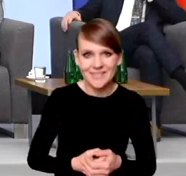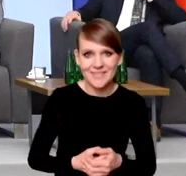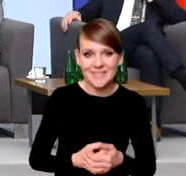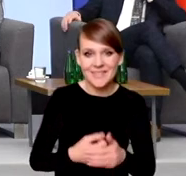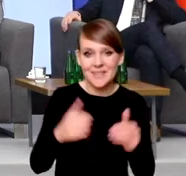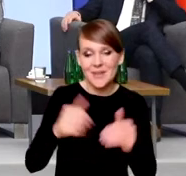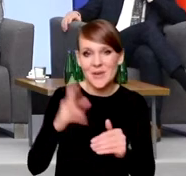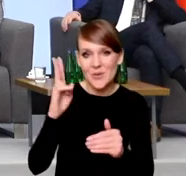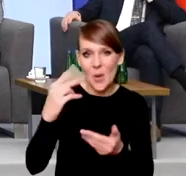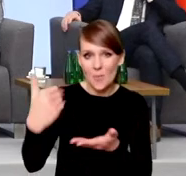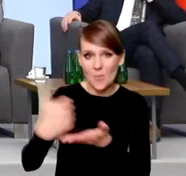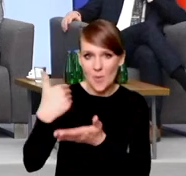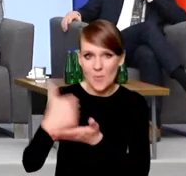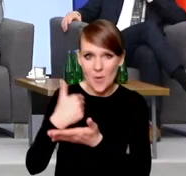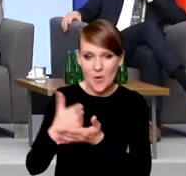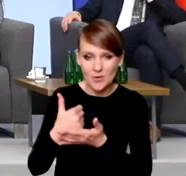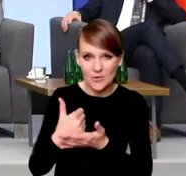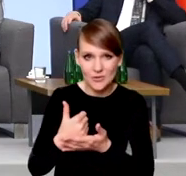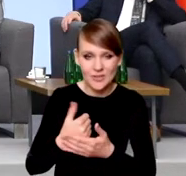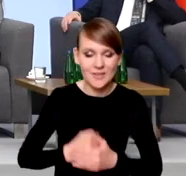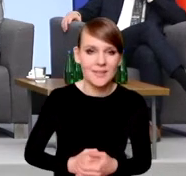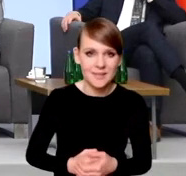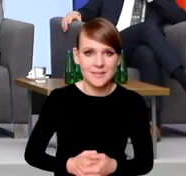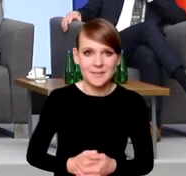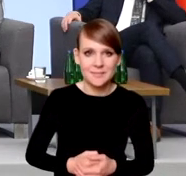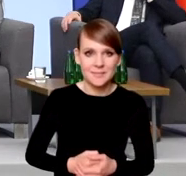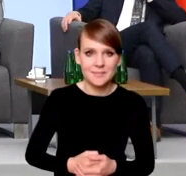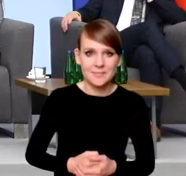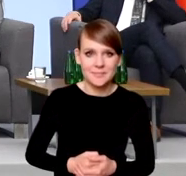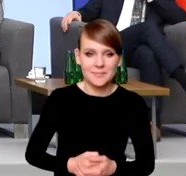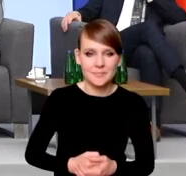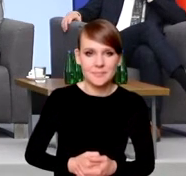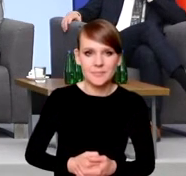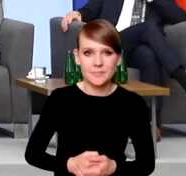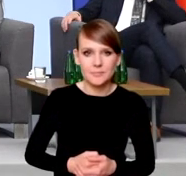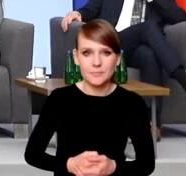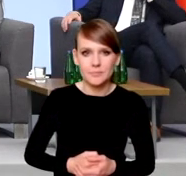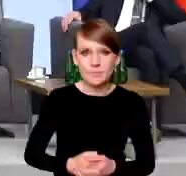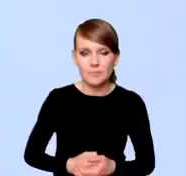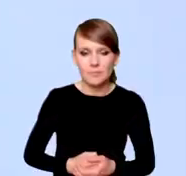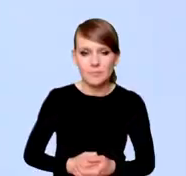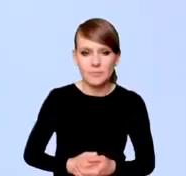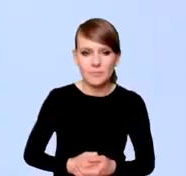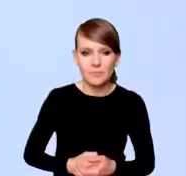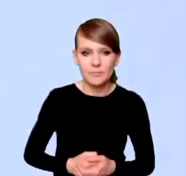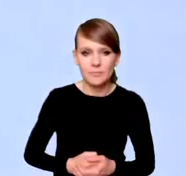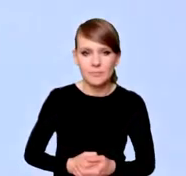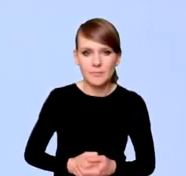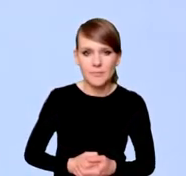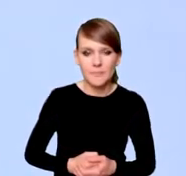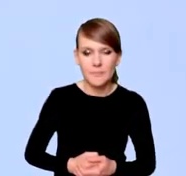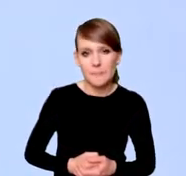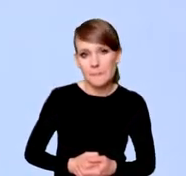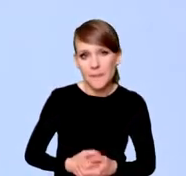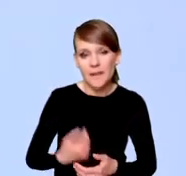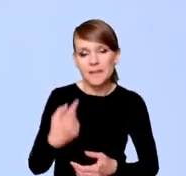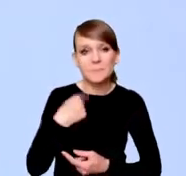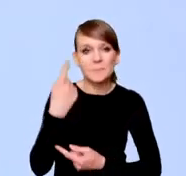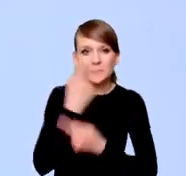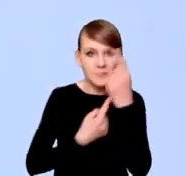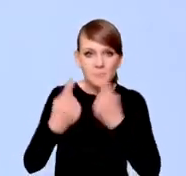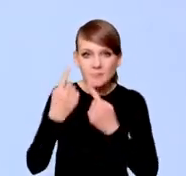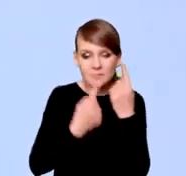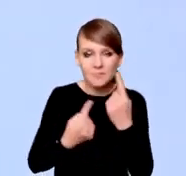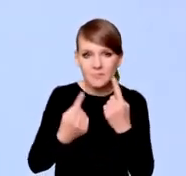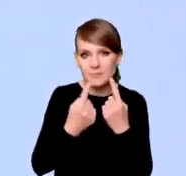pomoc też państwa. Natomiast myślę, że